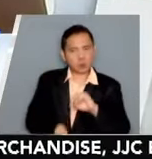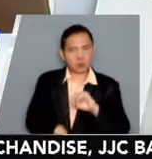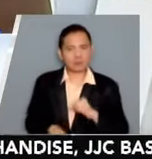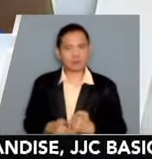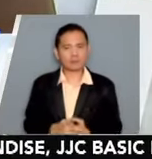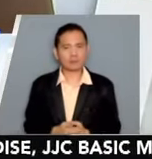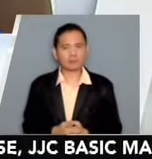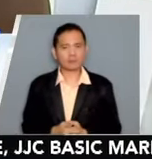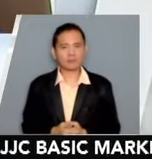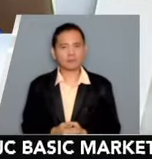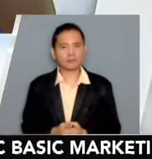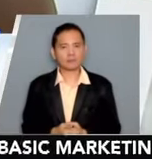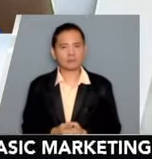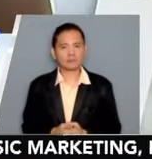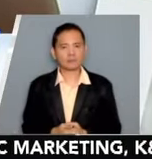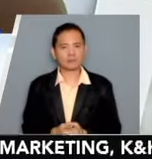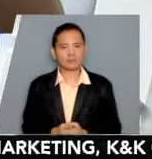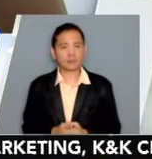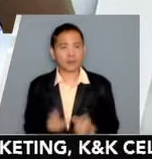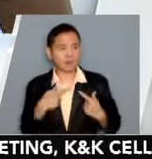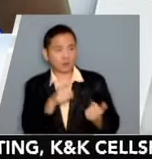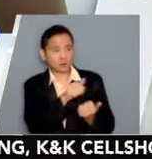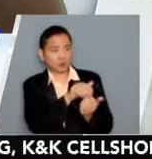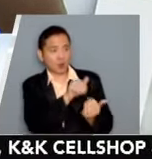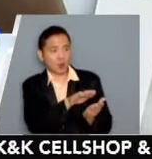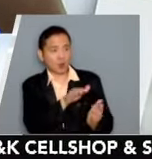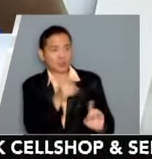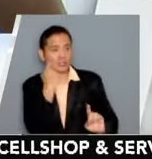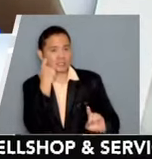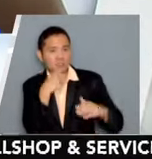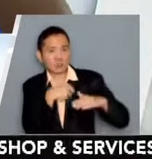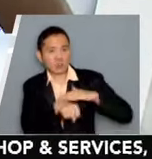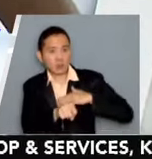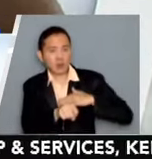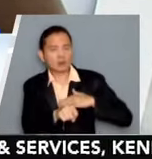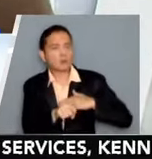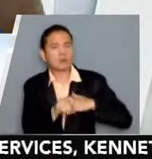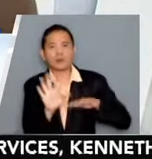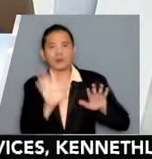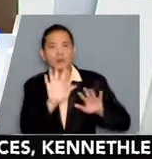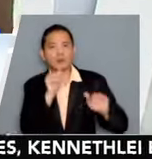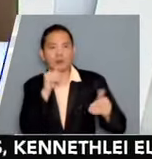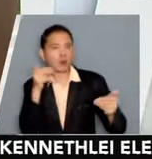uy, may aso dyan, kakaanak lang, wag niyong lapitan.